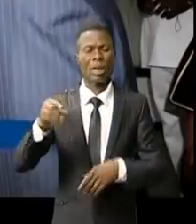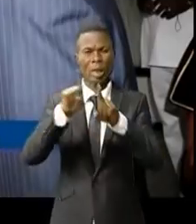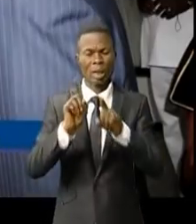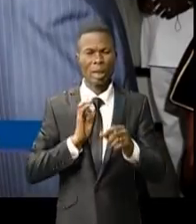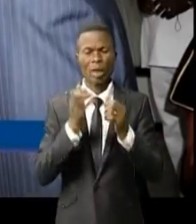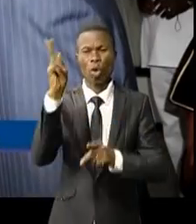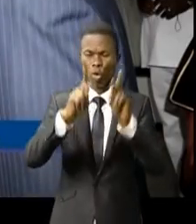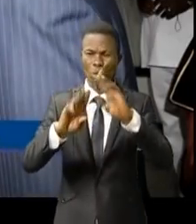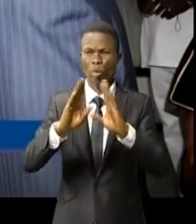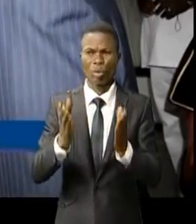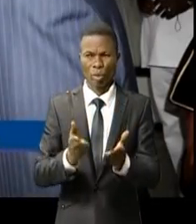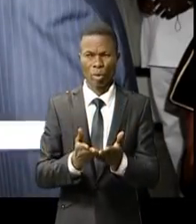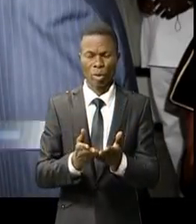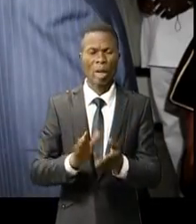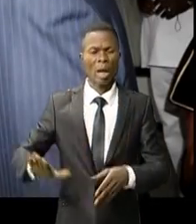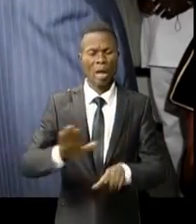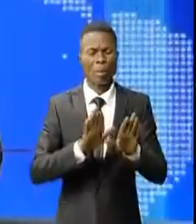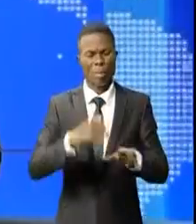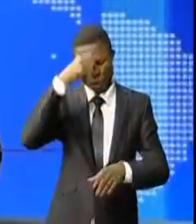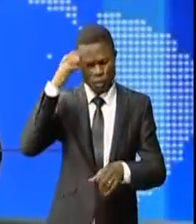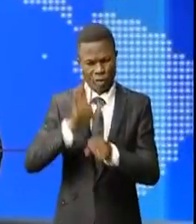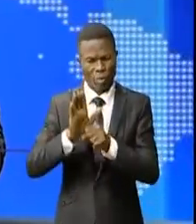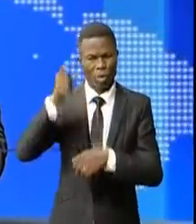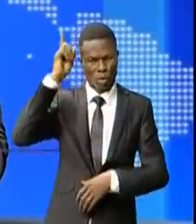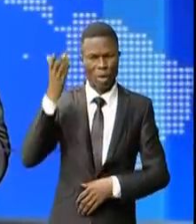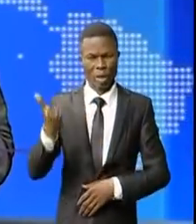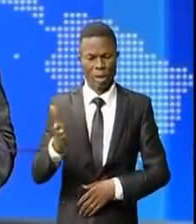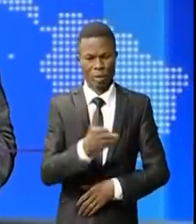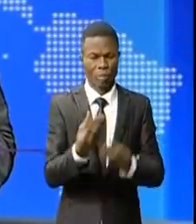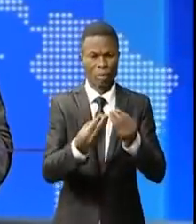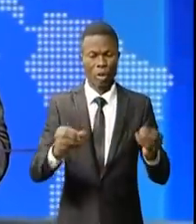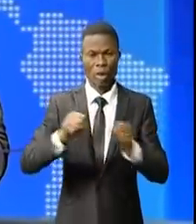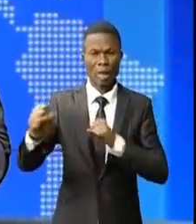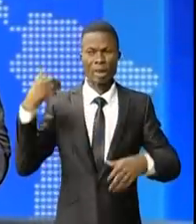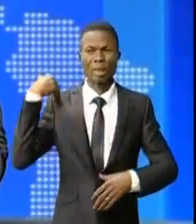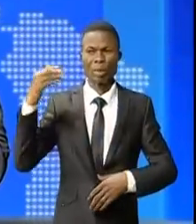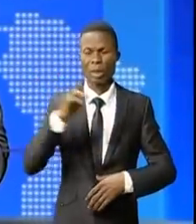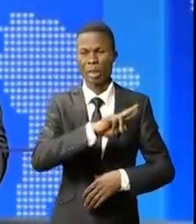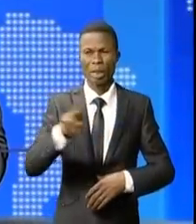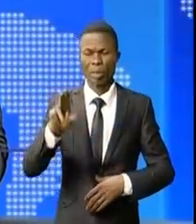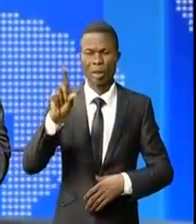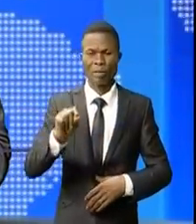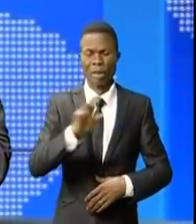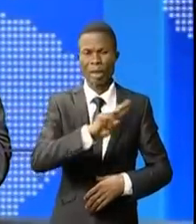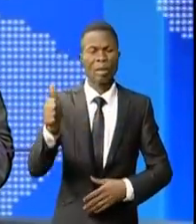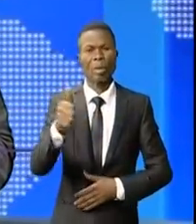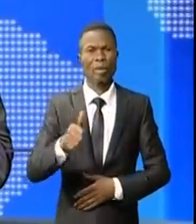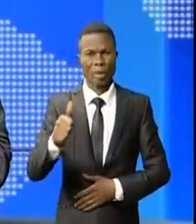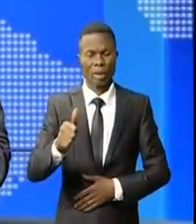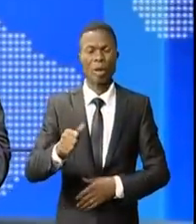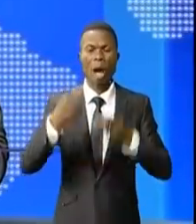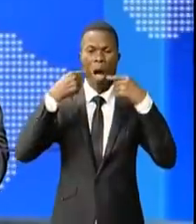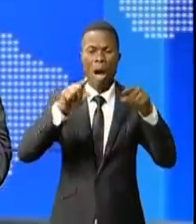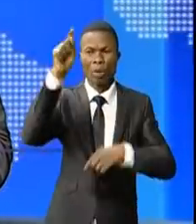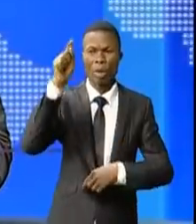à notre peuple, à ce pays qui a tant souffert. Résultat de l'examen d'État édition 2020-2021, la